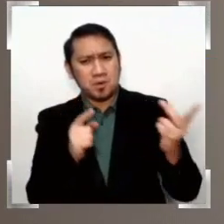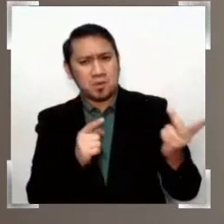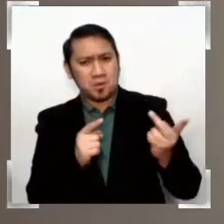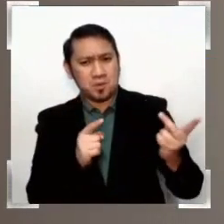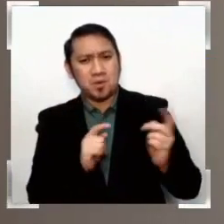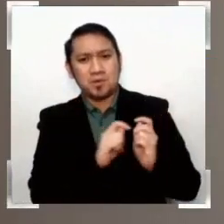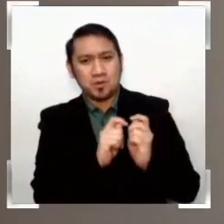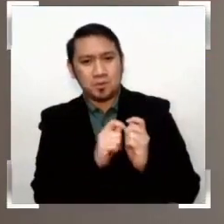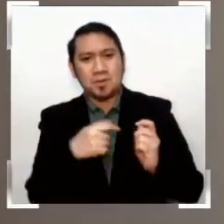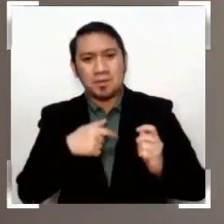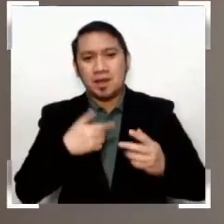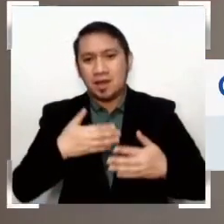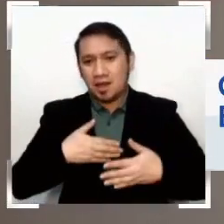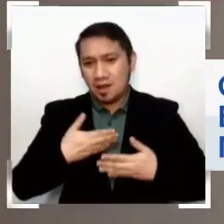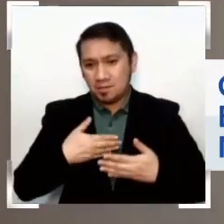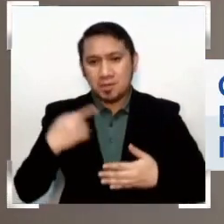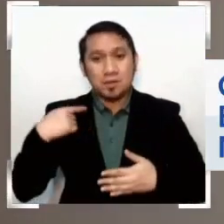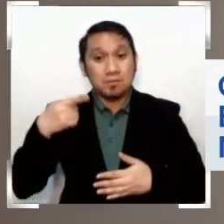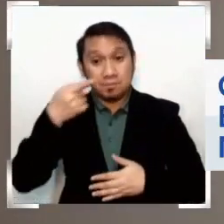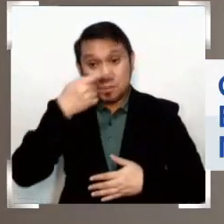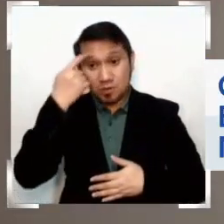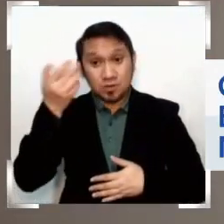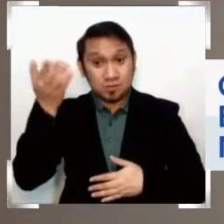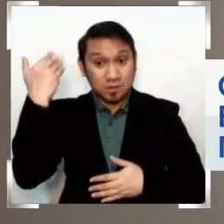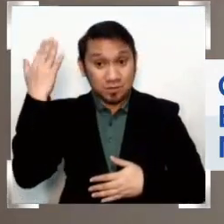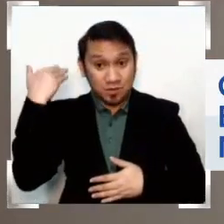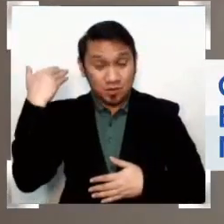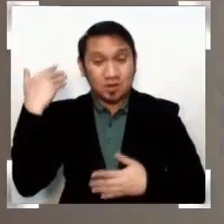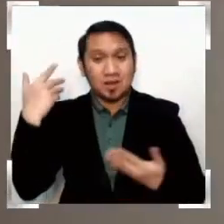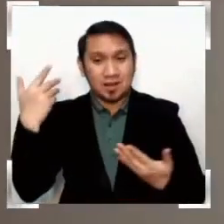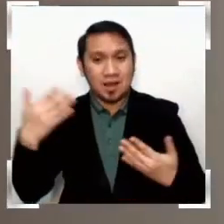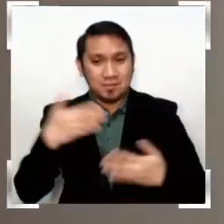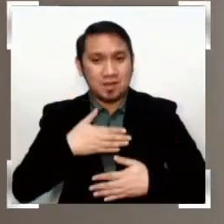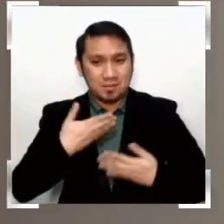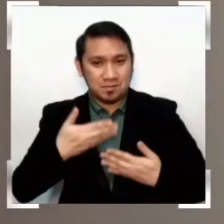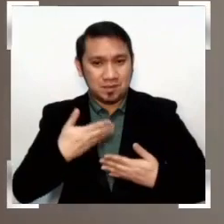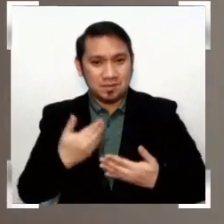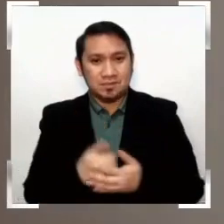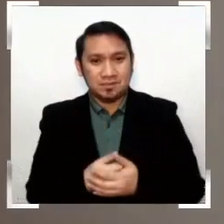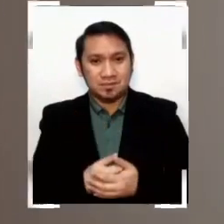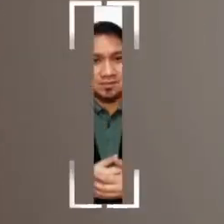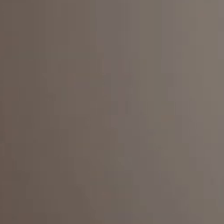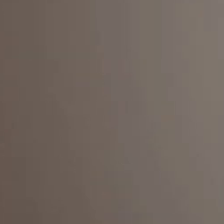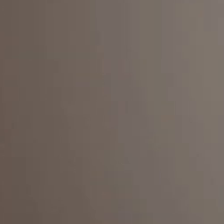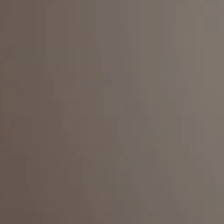because nag-enjoy kami sa Because of You. Carla! Alright.